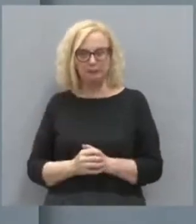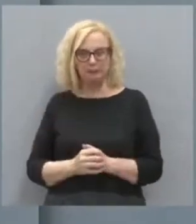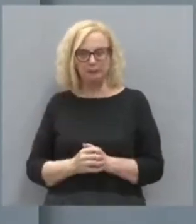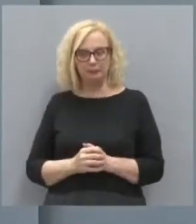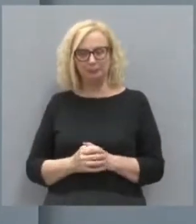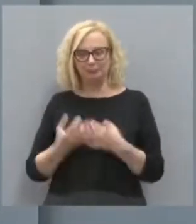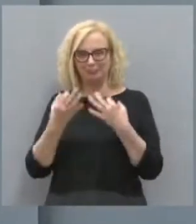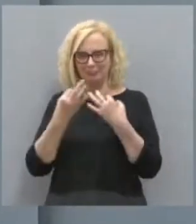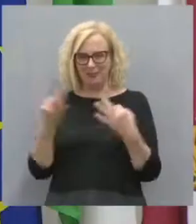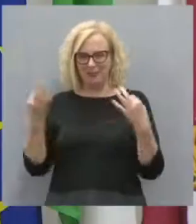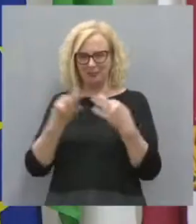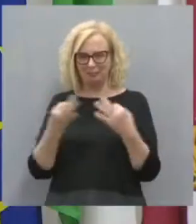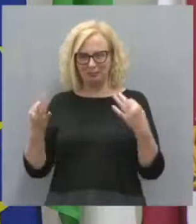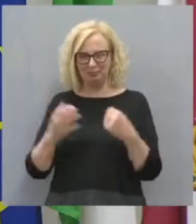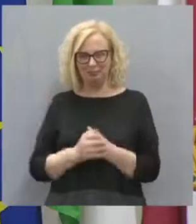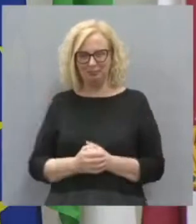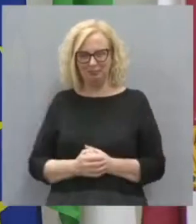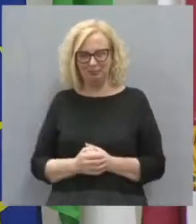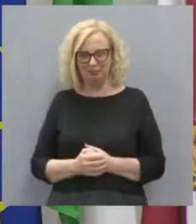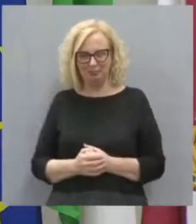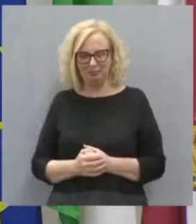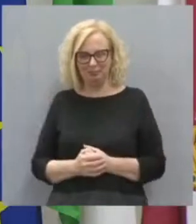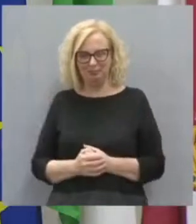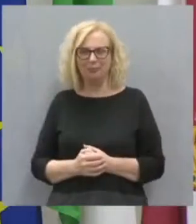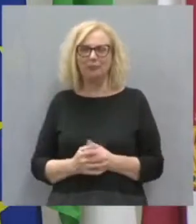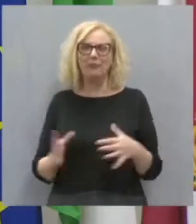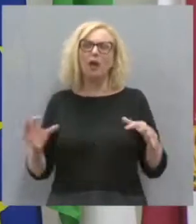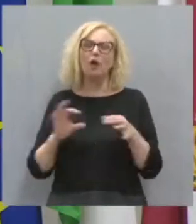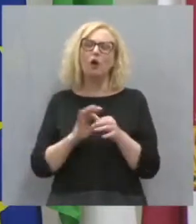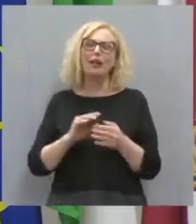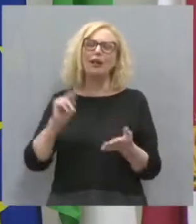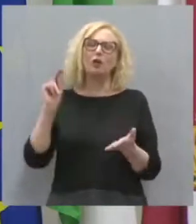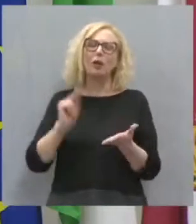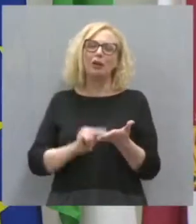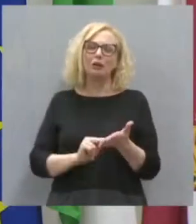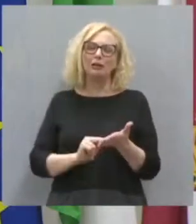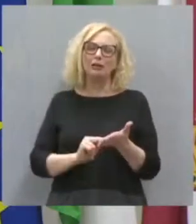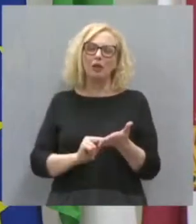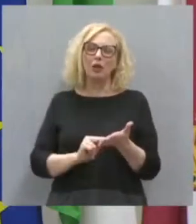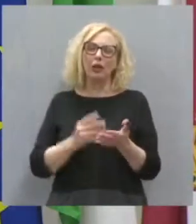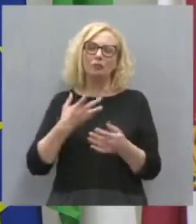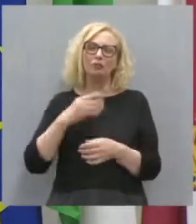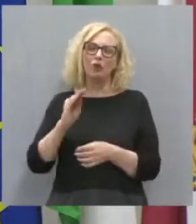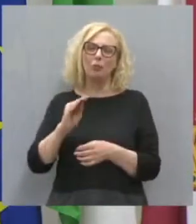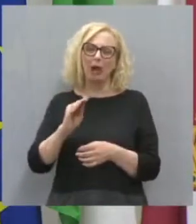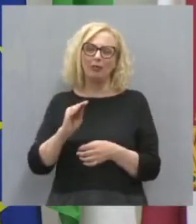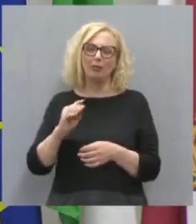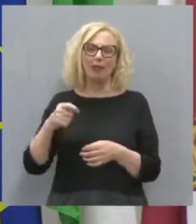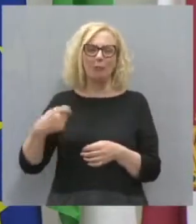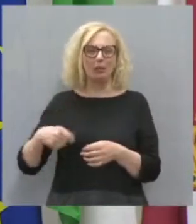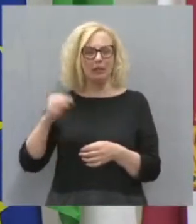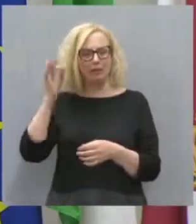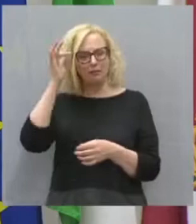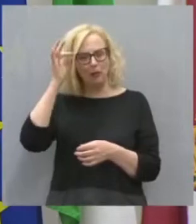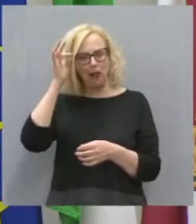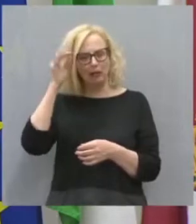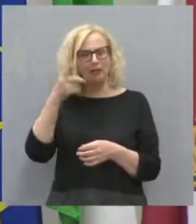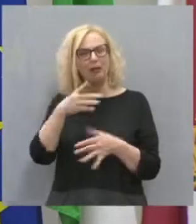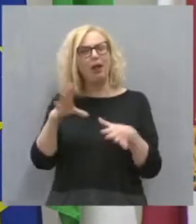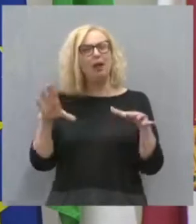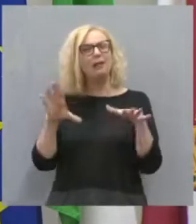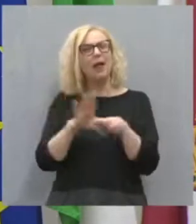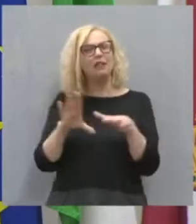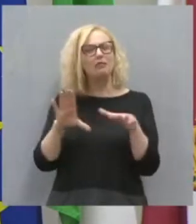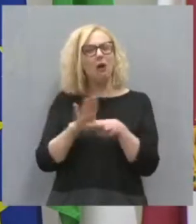benissimo e per quanto riguarda invece le prenotazioni rivolgere la domanda presidente fugati se nella tasca forse avete deciso